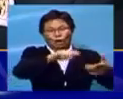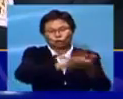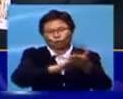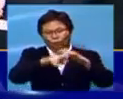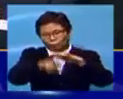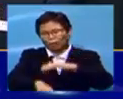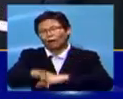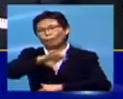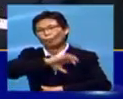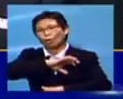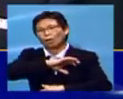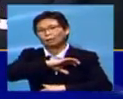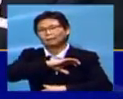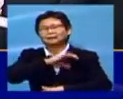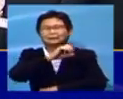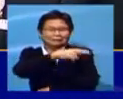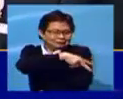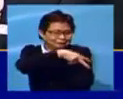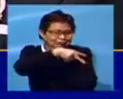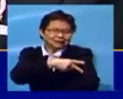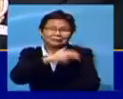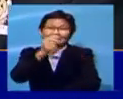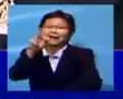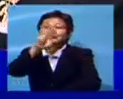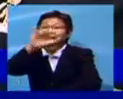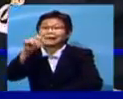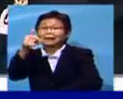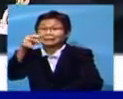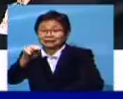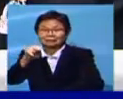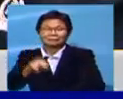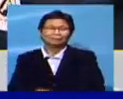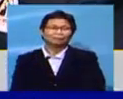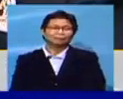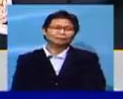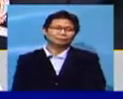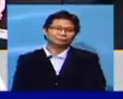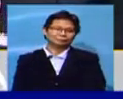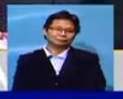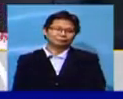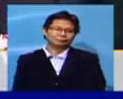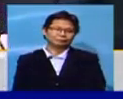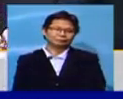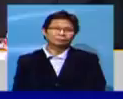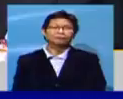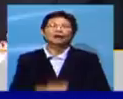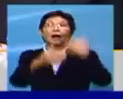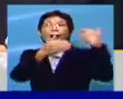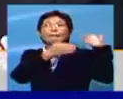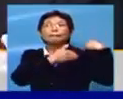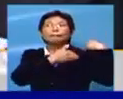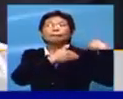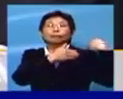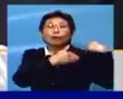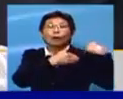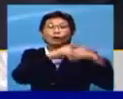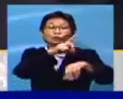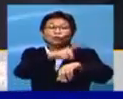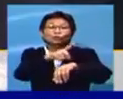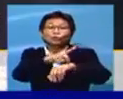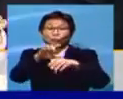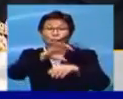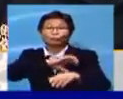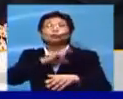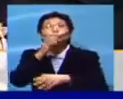pegawai polis berpangkat sjan dan sehingga ke SJ mejor lah jadi peranan Pegawai Perhubungan polis ni merupakan